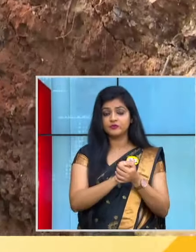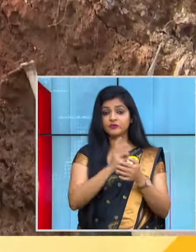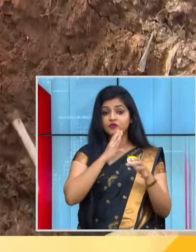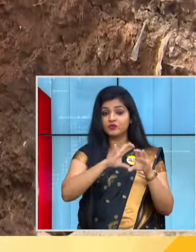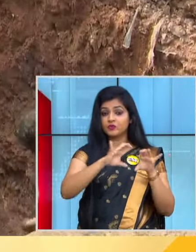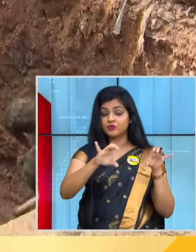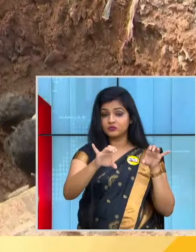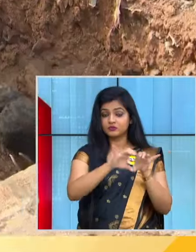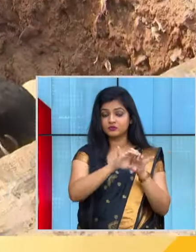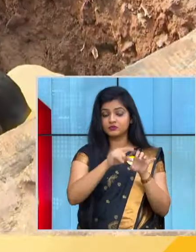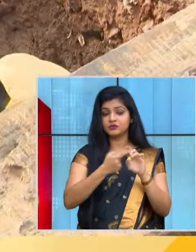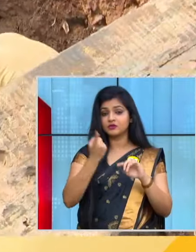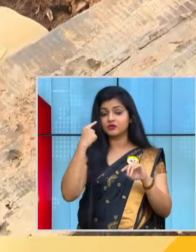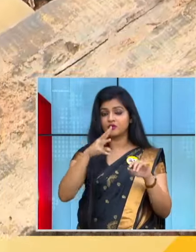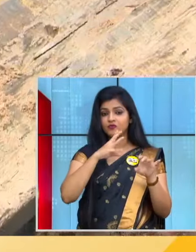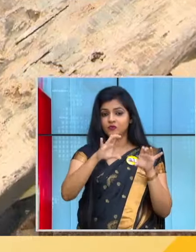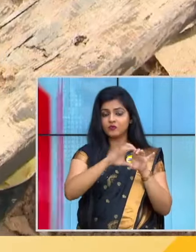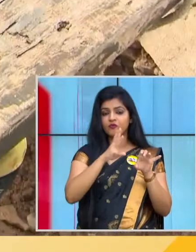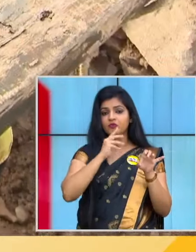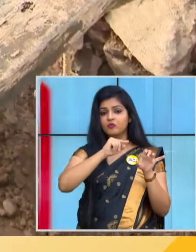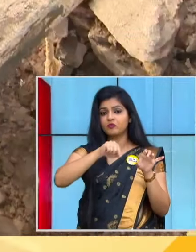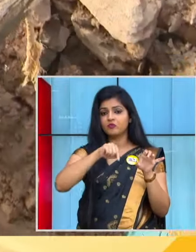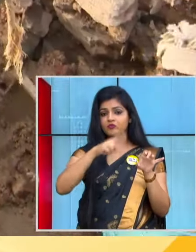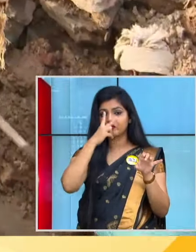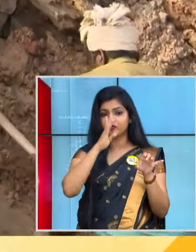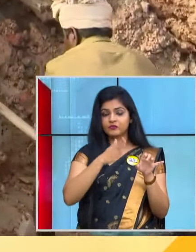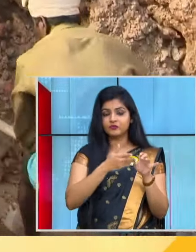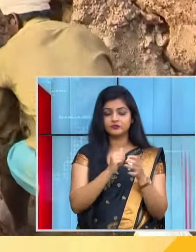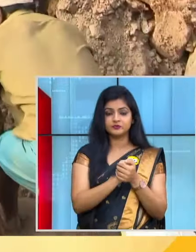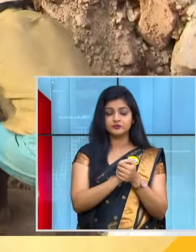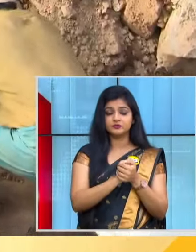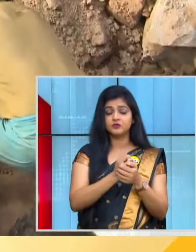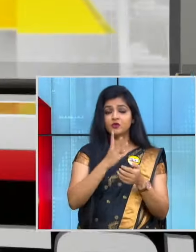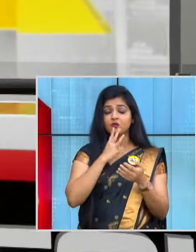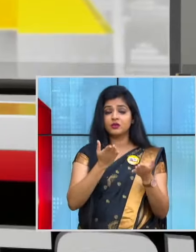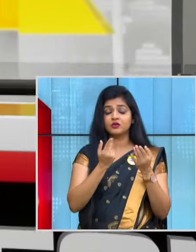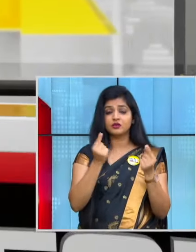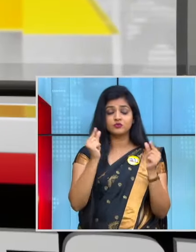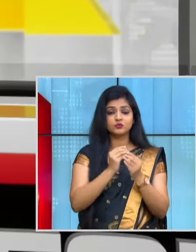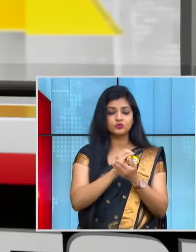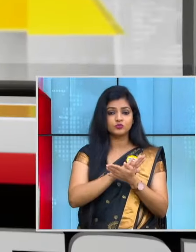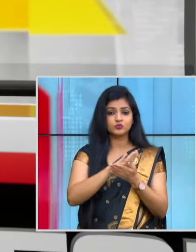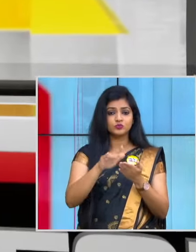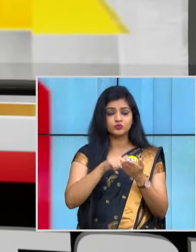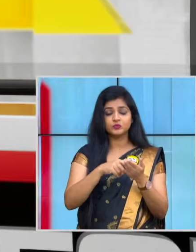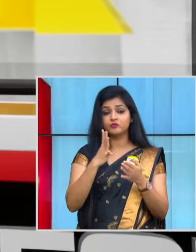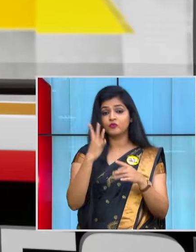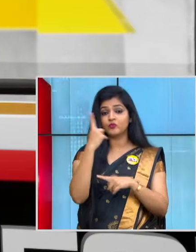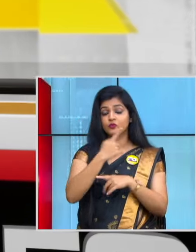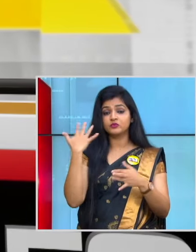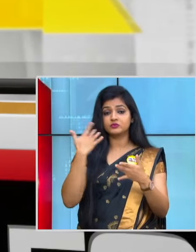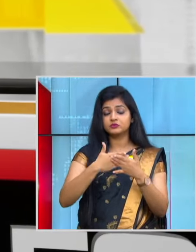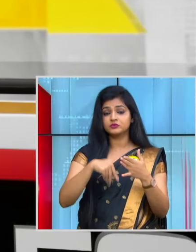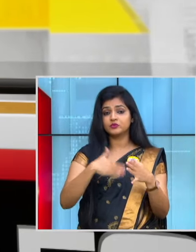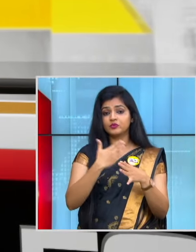വാൽവ് കണക്ട് ചെയ്യുക എന്നുള്ളതാണ്. ഇന്നലെ ഈ വാൽവിൻ്റെ അവിടെ നിന്നാണ് ഒരു ചോർച്ച വന്നത്. അപ്പോൾ ആ വാൽവ്, പ്രാഥമിക ആവശ്യങ്ങൾക്ക് പോലും വെള്ളമില്ലാതെ കഴിഞ്ഞ 4 ദിവസമായി ജനം പൊറുതിമുട്ടുകയാണ്.